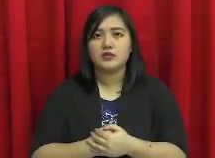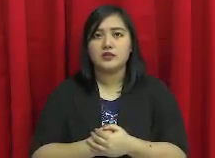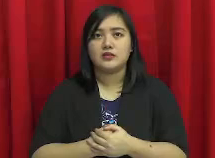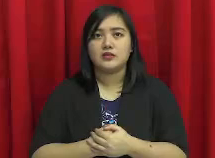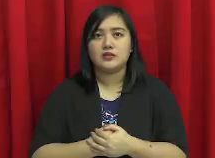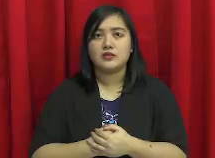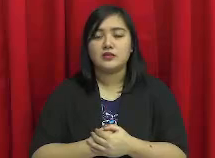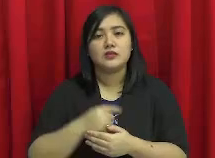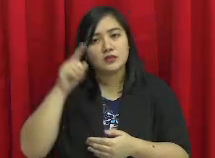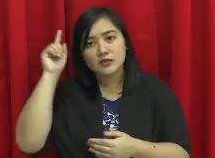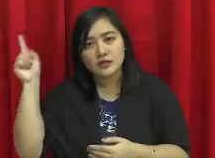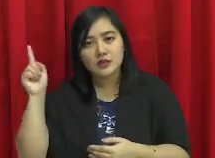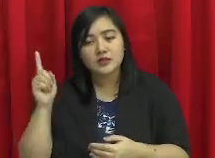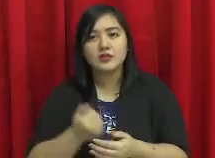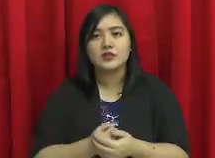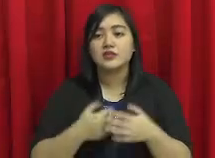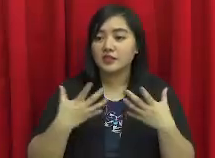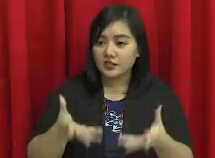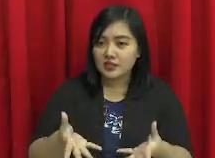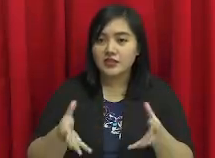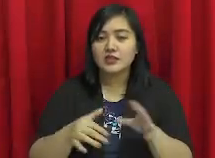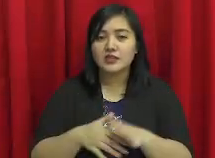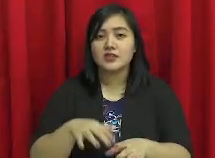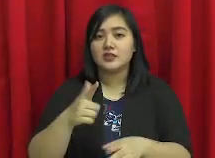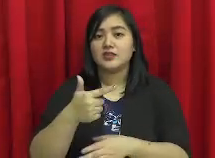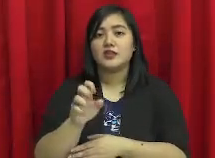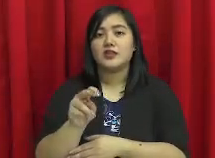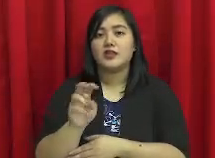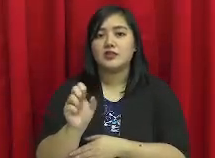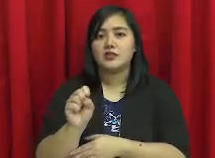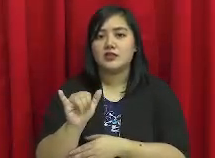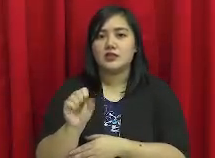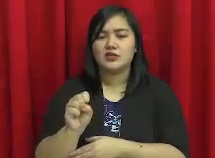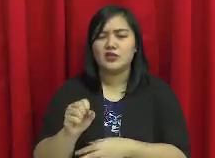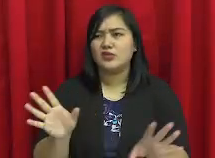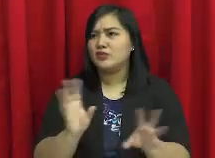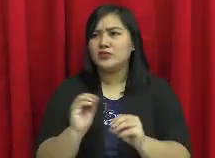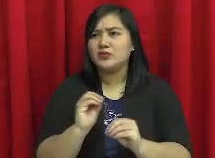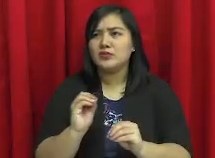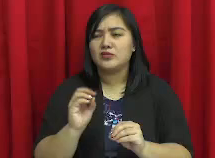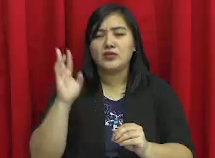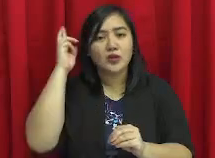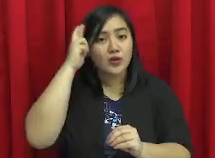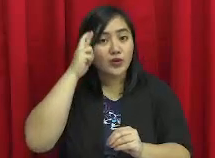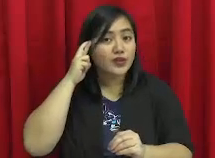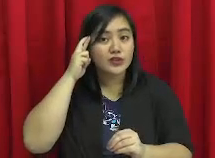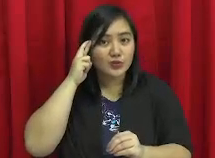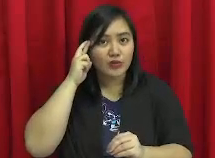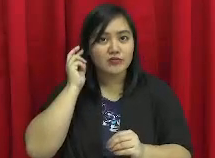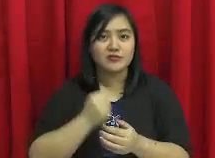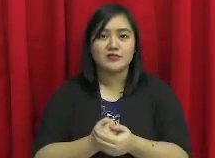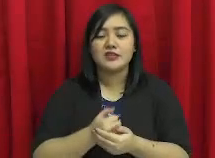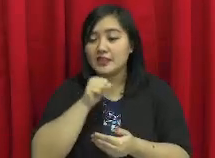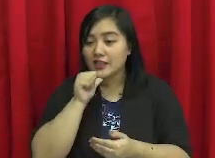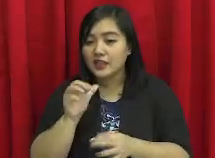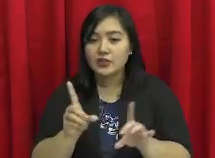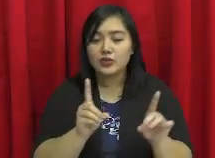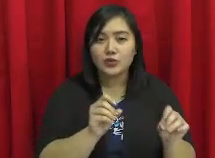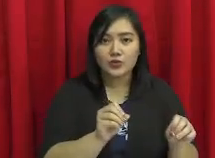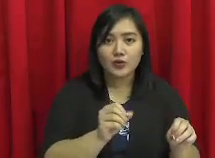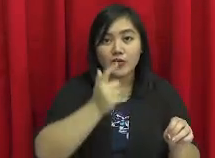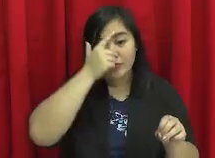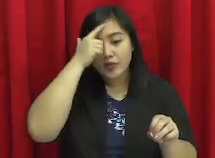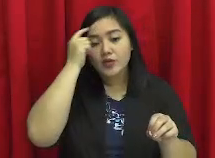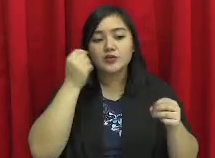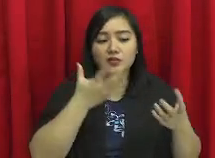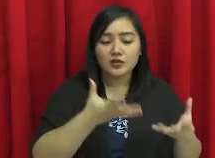wala nang ligtas ka pa. Yeah. Wala na tayong excuse. Yeah, that's right. Wala na tayong excuse. Kaya nga, Book of Genesis, why? Because nandito